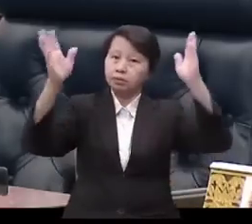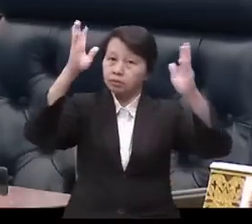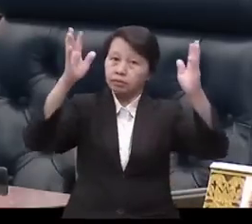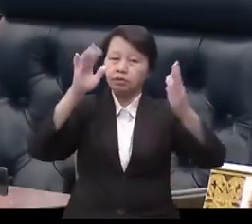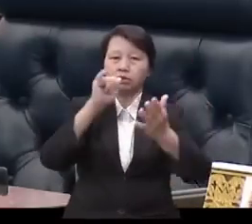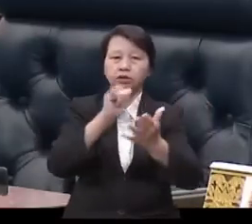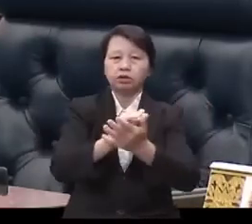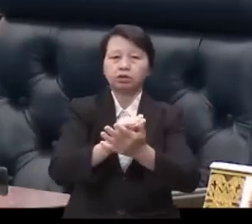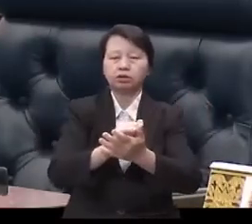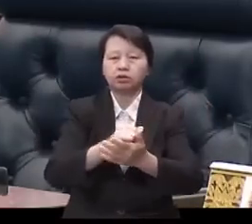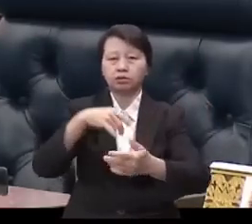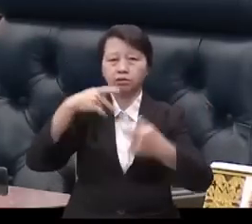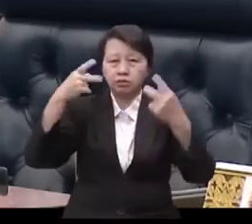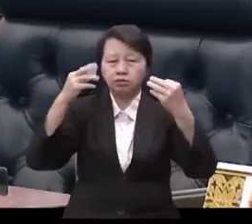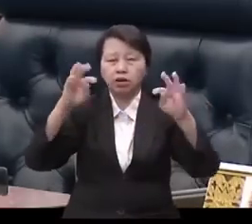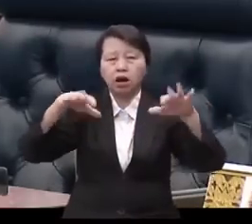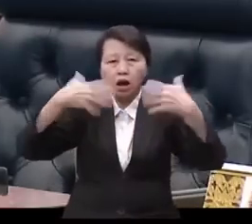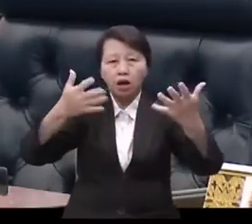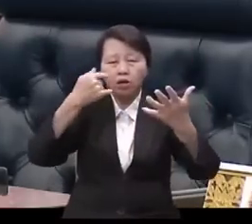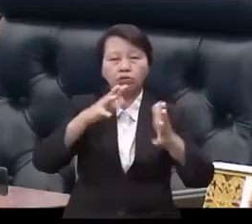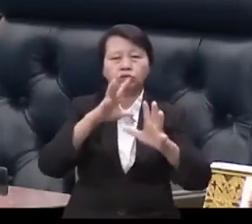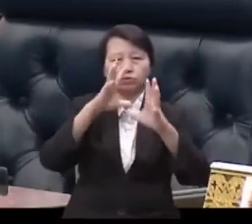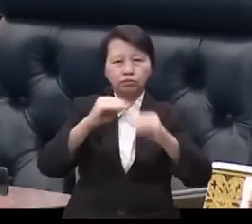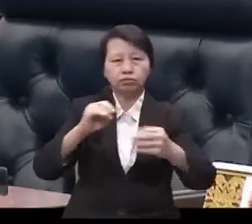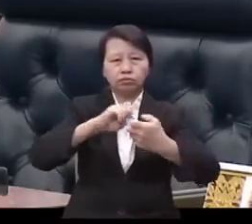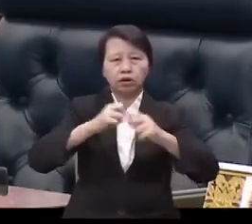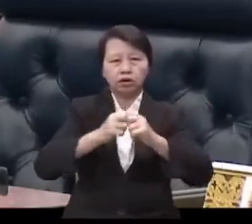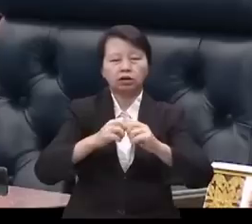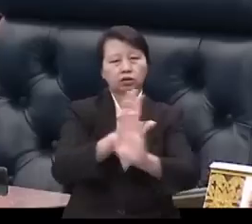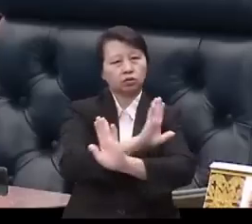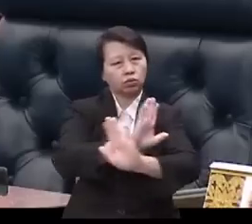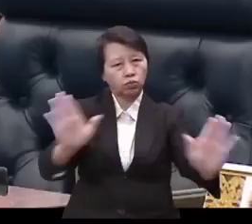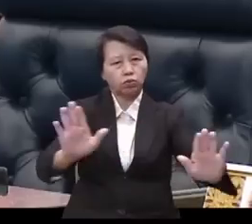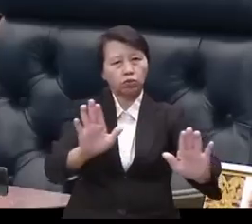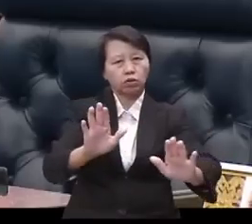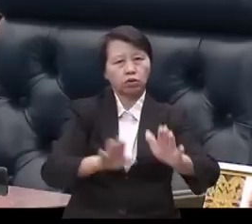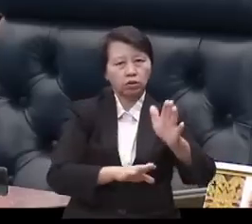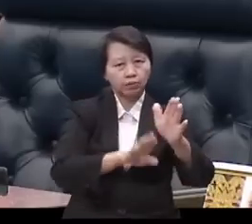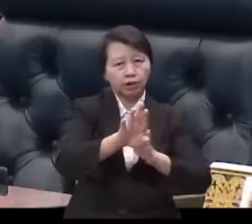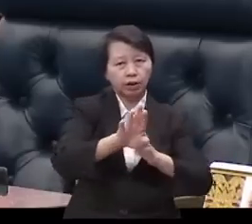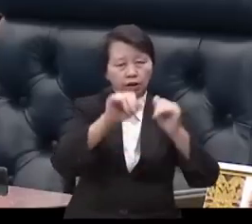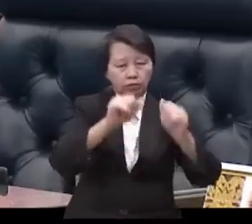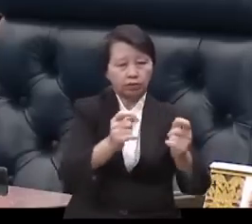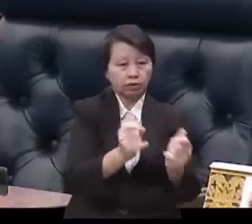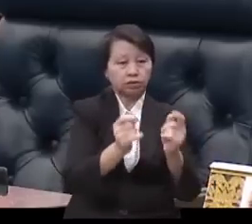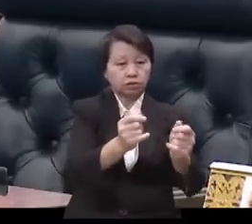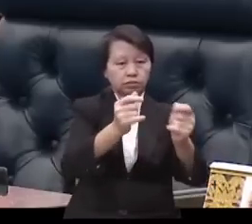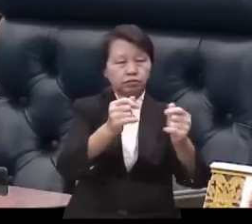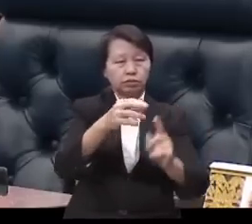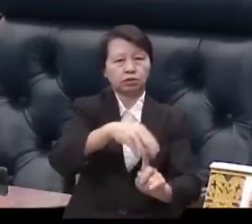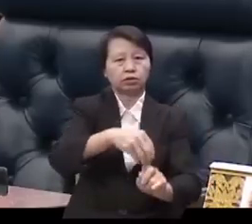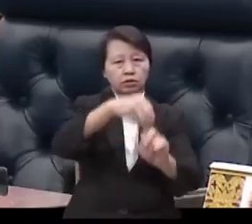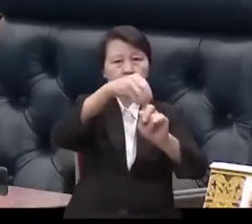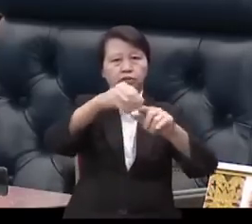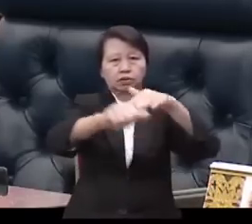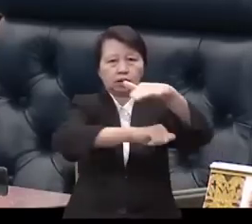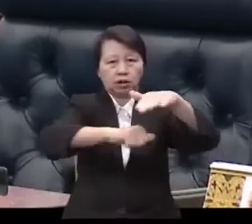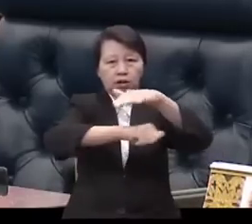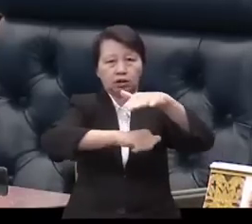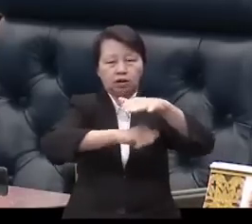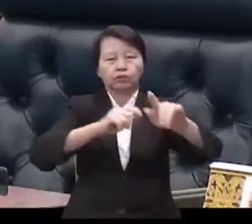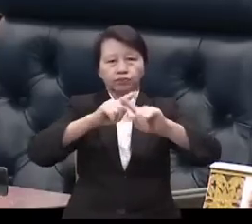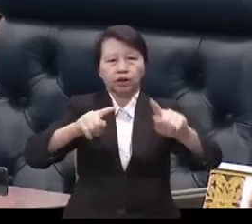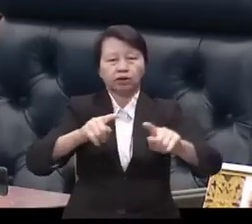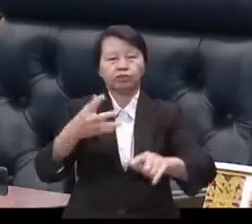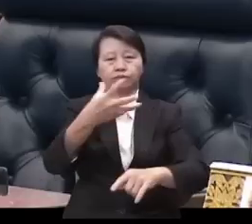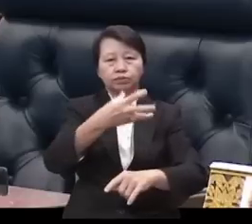pun nyatakan tentang bagaimana untuk mengatasi bukan hanya pembangunan dapat kita percepatkan khususnya asas. Tapi